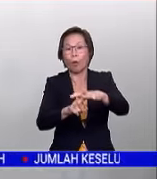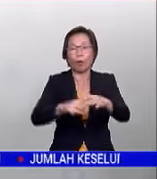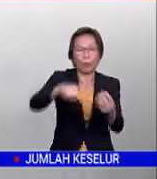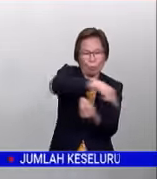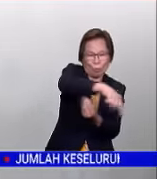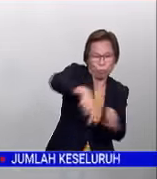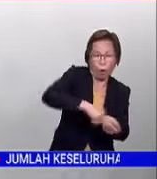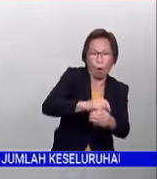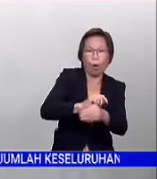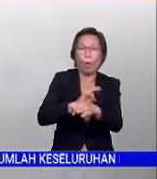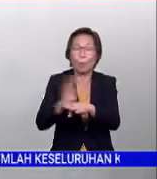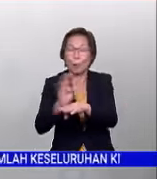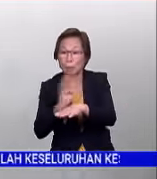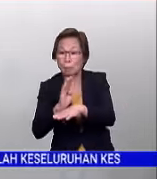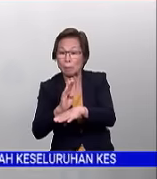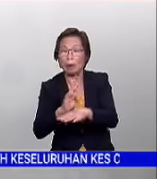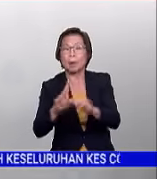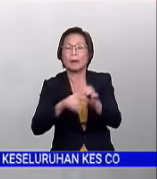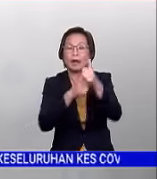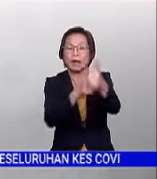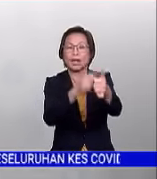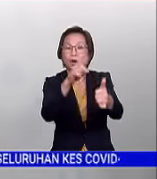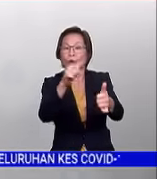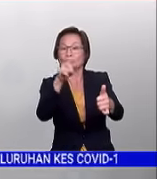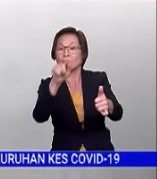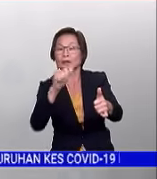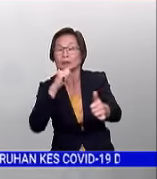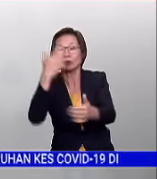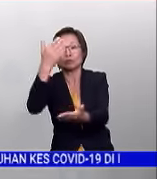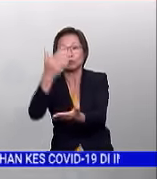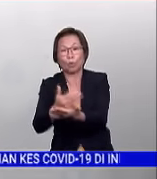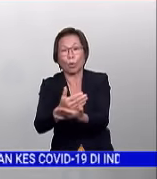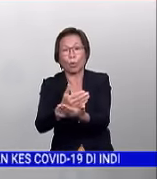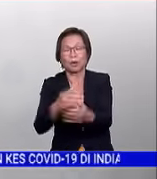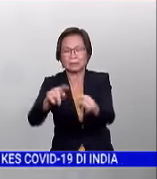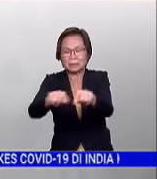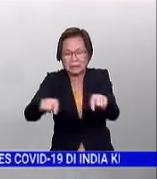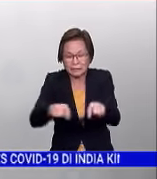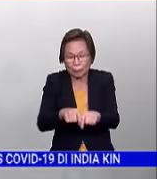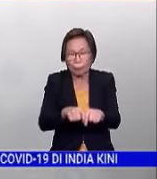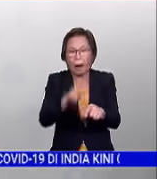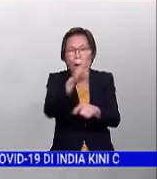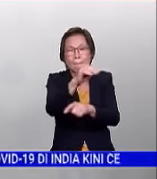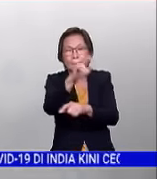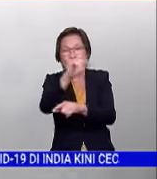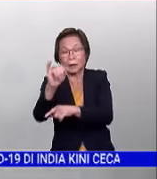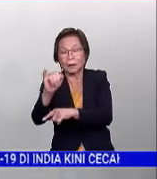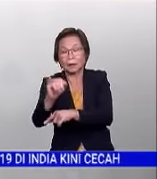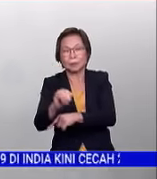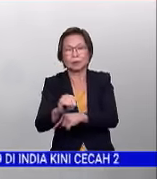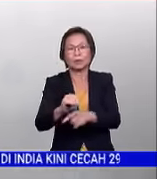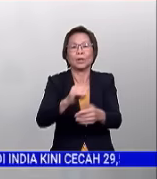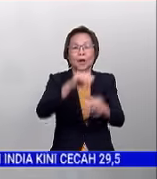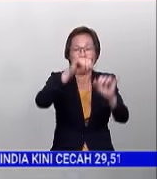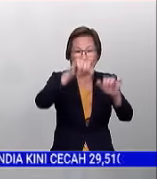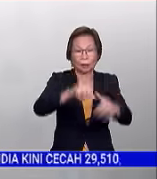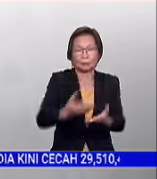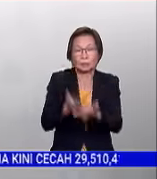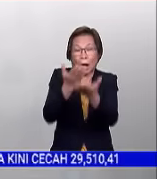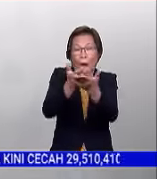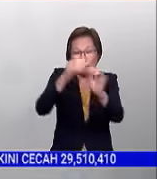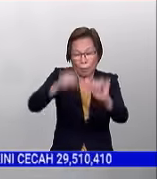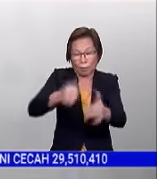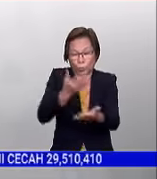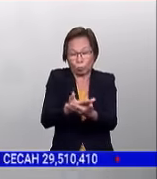perniagaan berdasarkan data dan tidak dikekang oleh lokasi. MARI ERP ditawarkan pada kadar langganan mampu milik dan